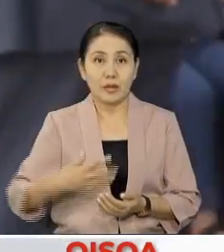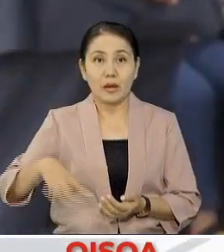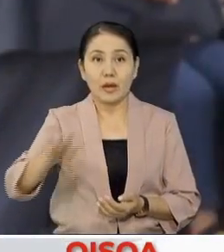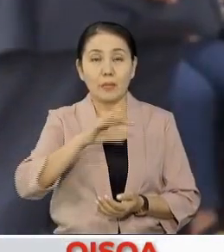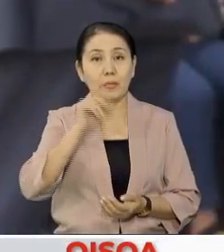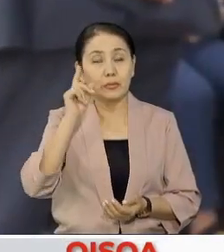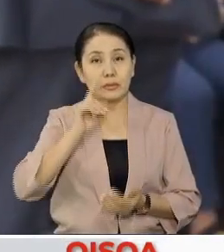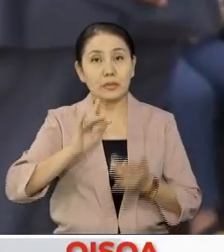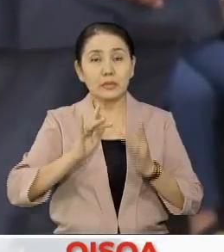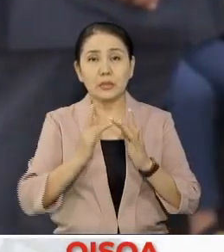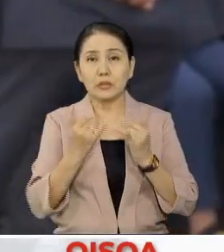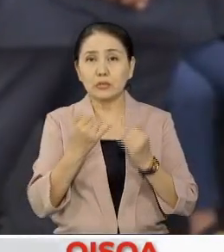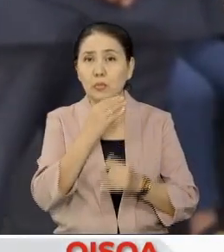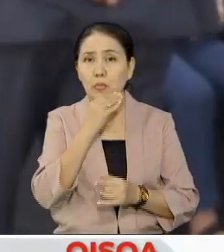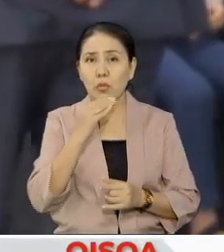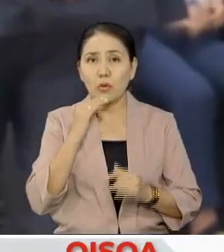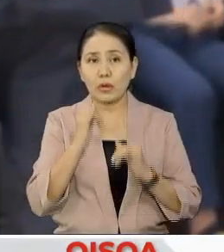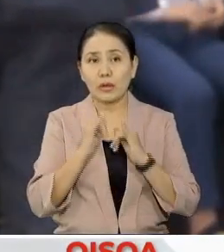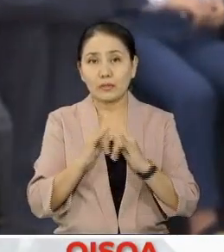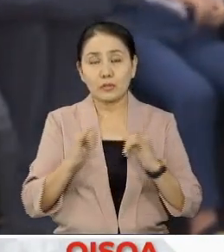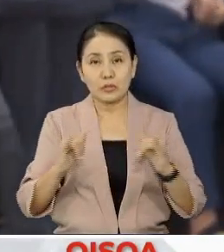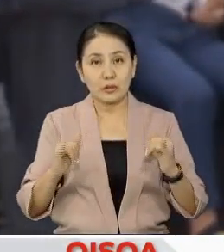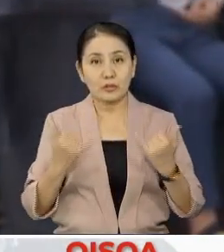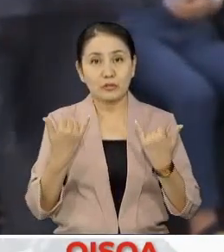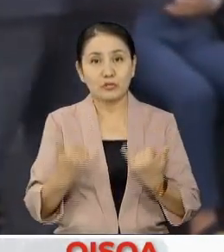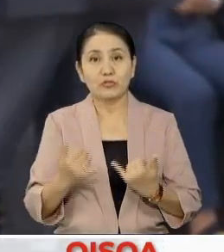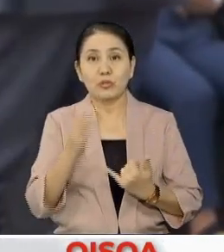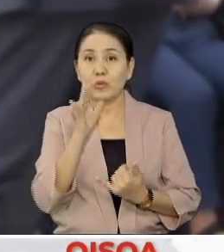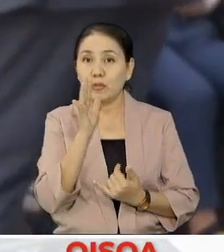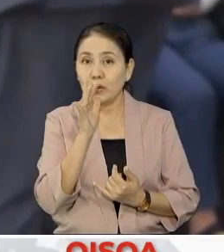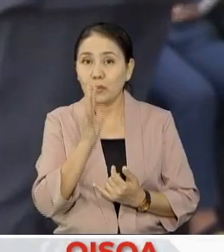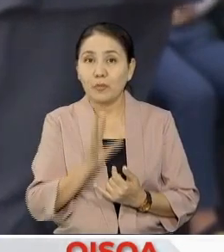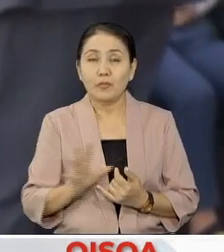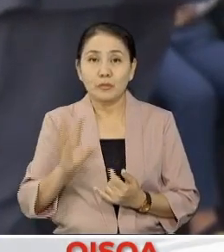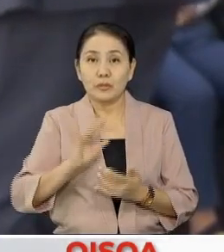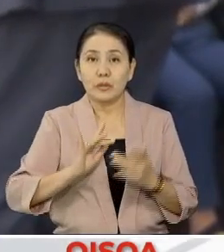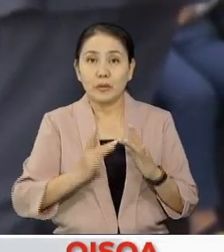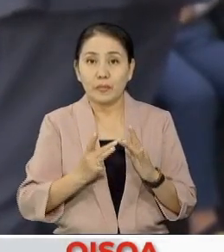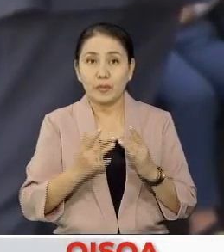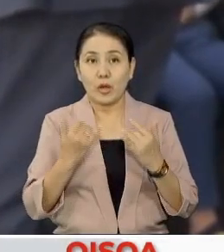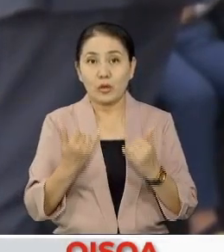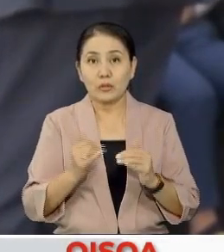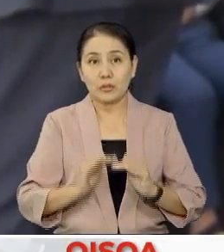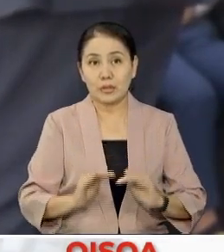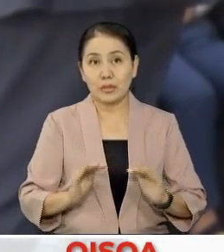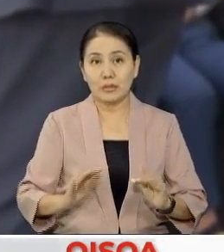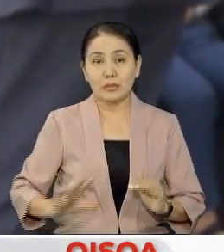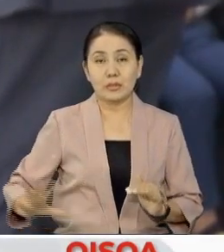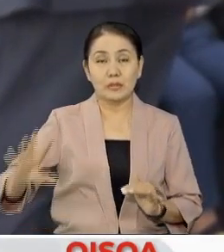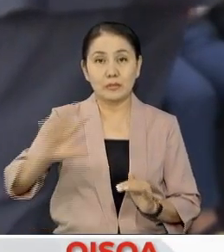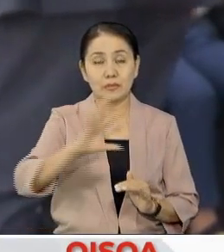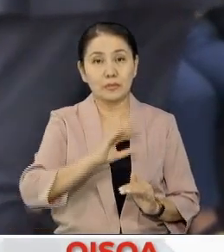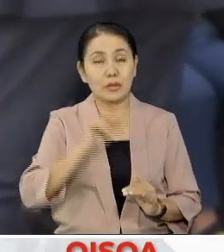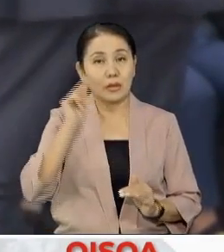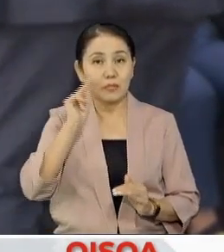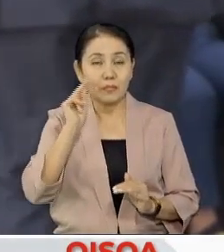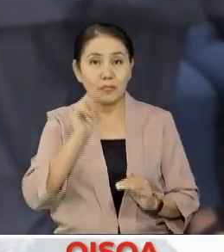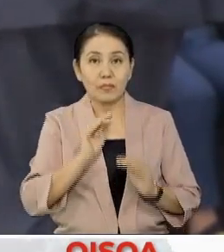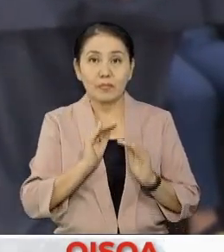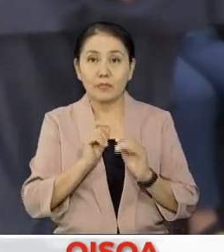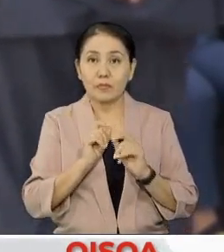ma'lum, internet rivojlangan davrda yashayapmiz. O'quvchilarimiz asosan ko'pchilik o'quvchilarimiz, aynan aksariyat o'quvchilarimiz mana